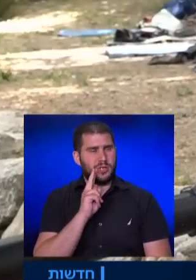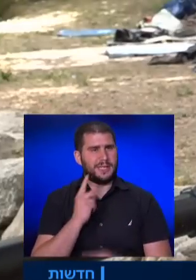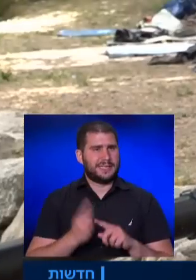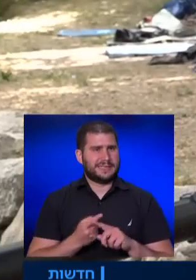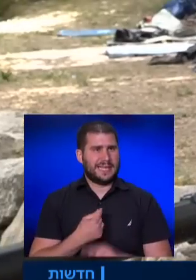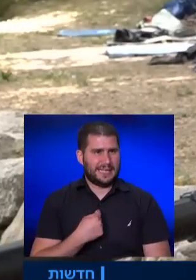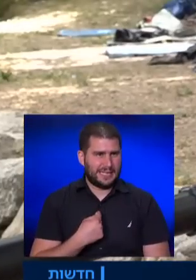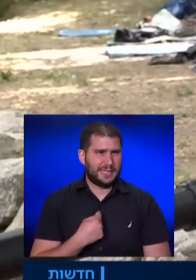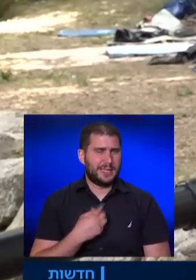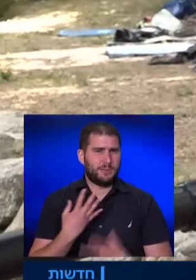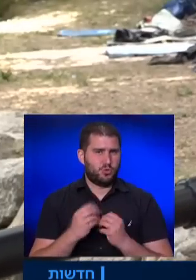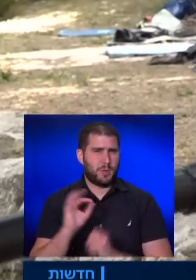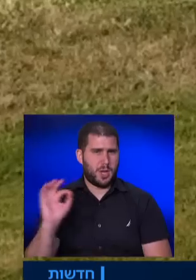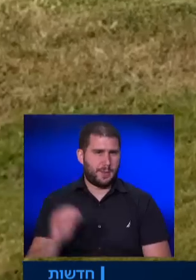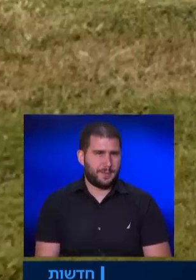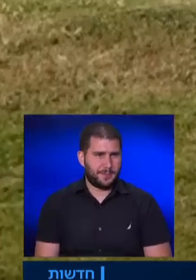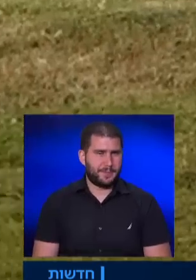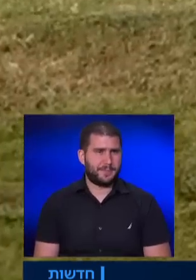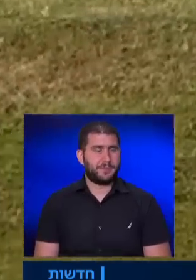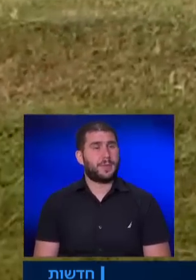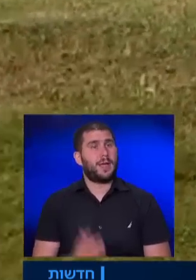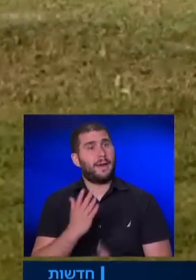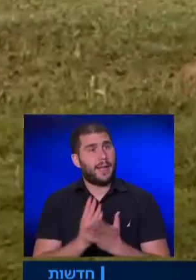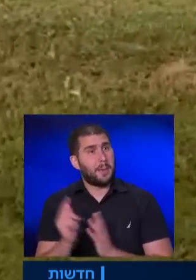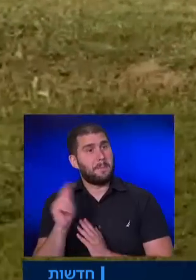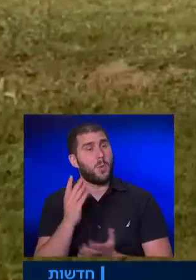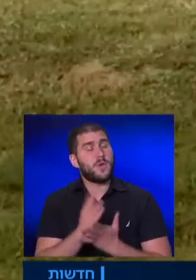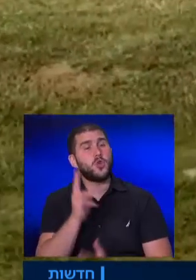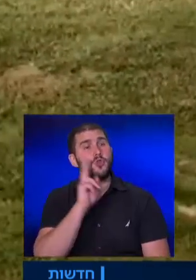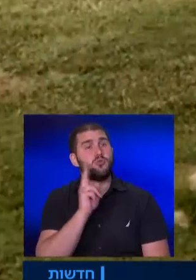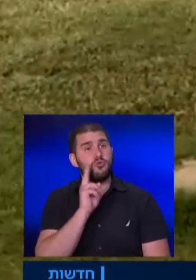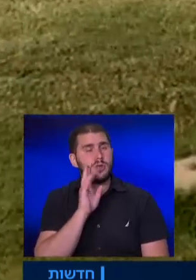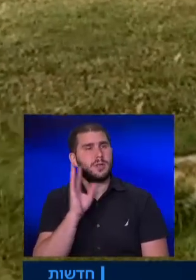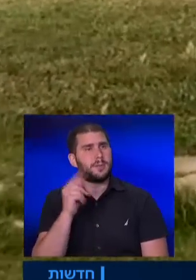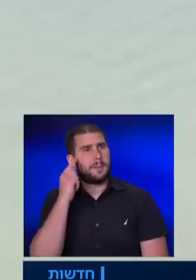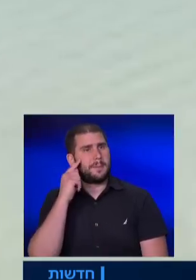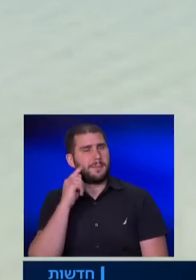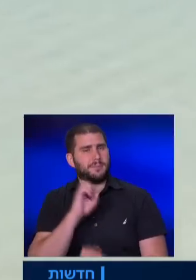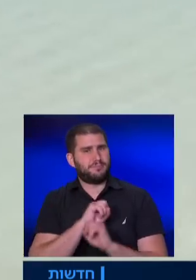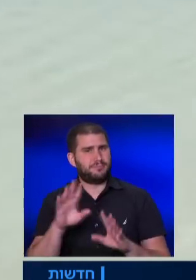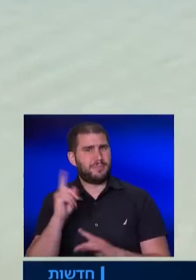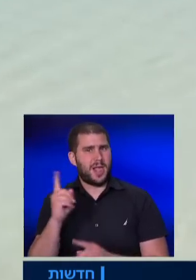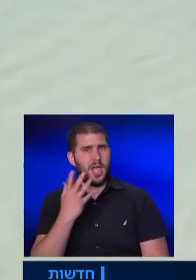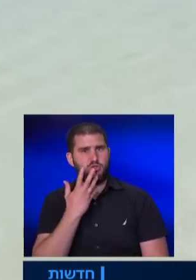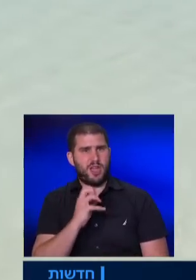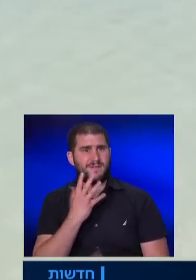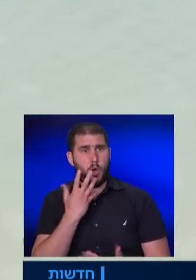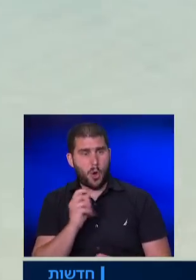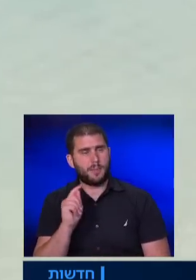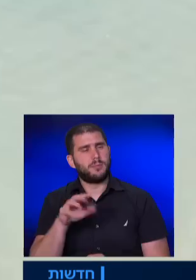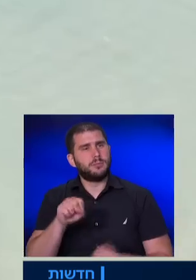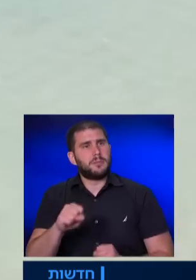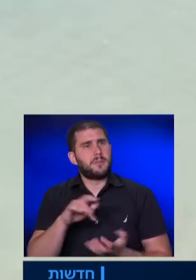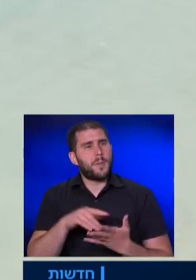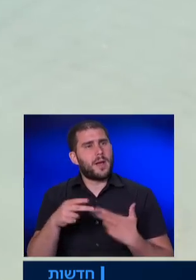אצל גיסתי, אצל המשפחה שלה. היו מי שהגיעו כבר ביום שישי עם היוודה על השרב והחום הכבד לתפוס מקום